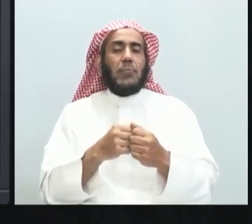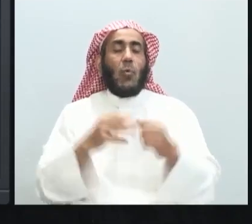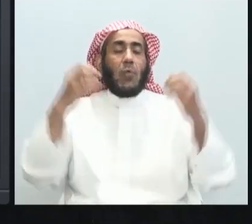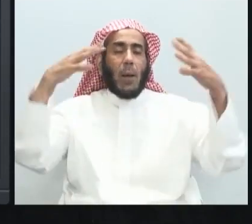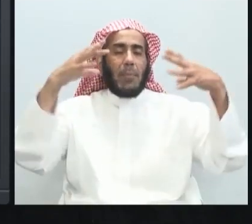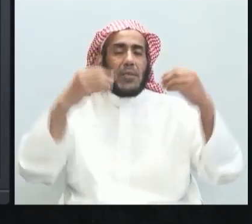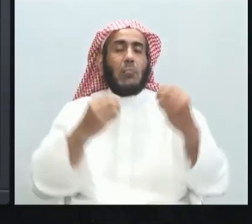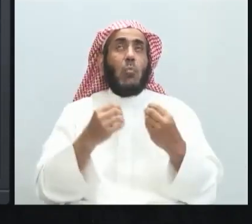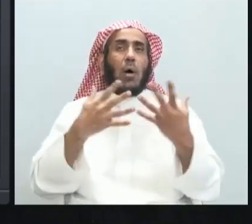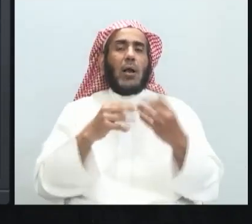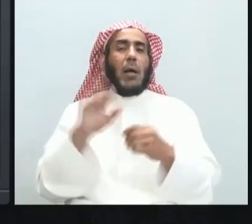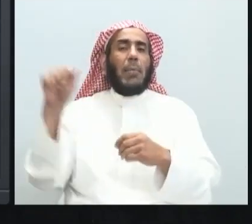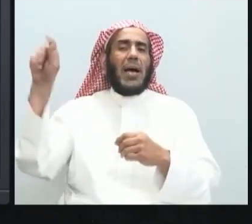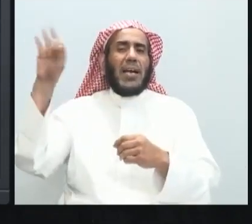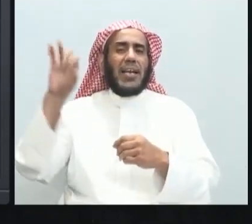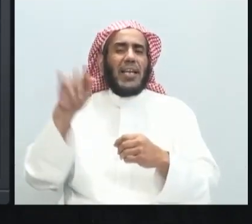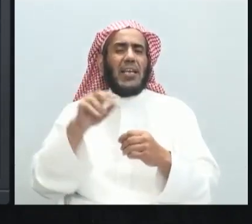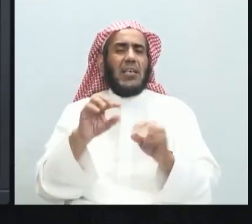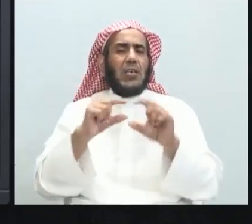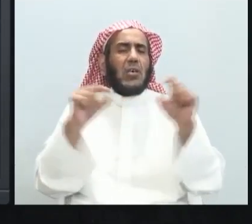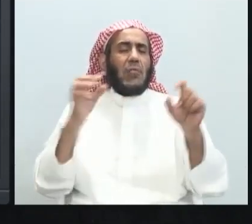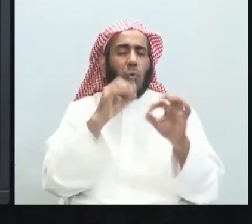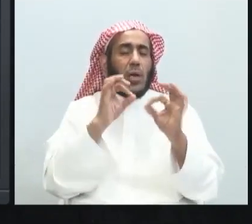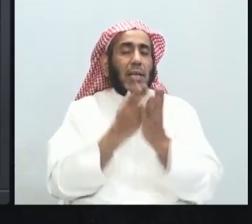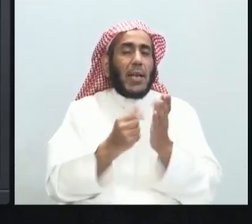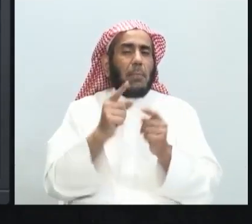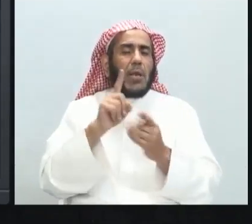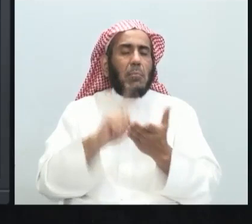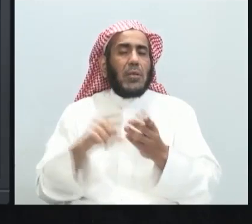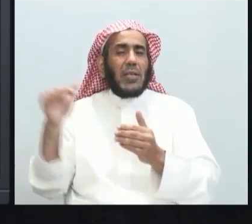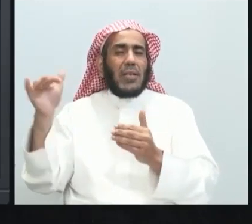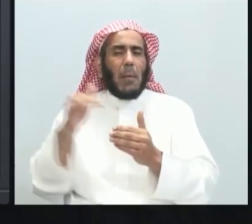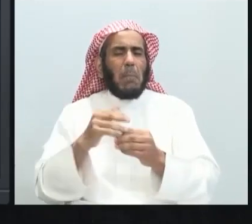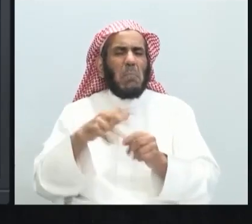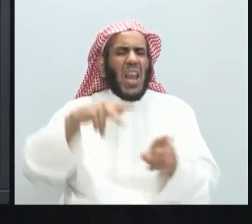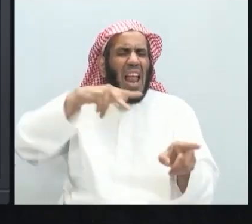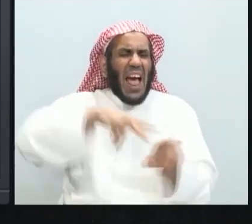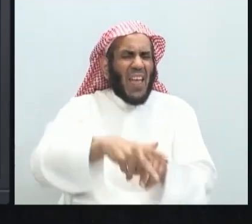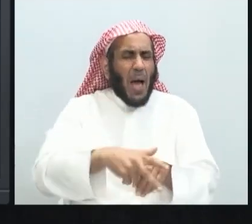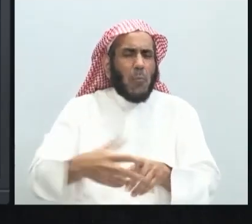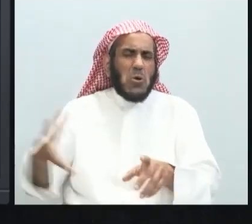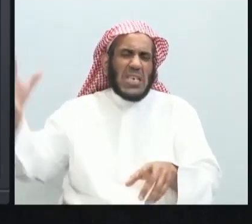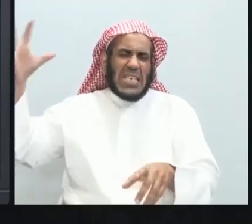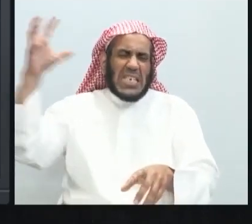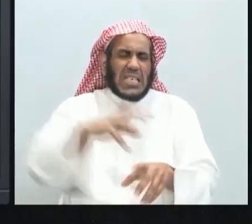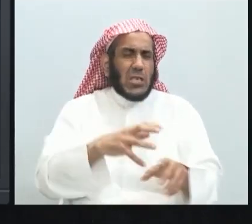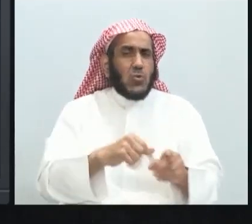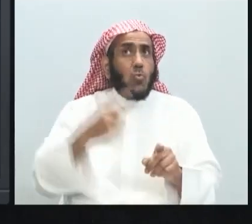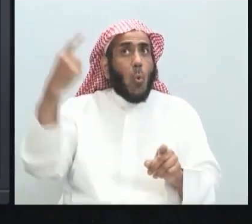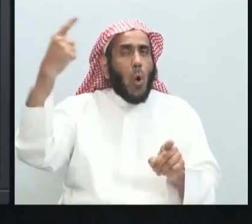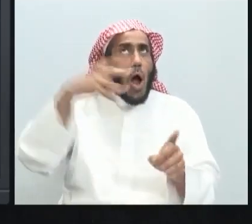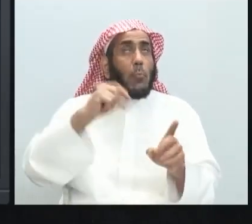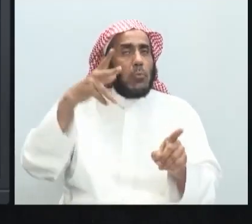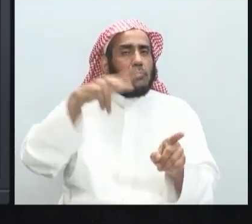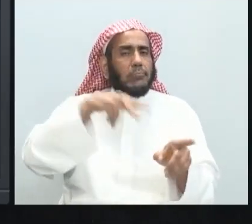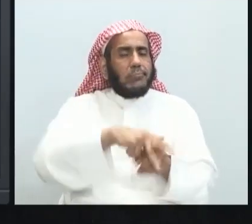المطر المبارك والريح في سياقات القران الكريم انما تاتي بالعذاب الذي يعاقب الله جل